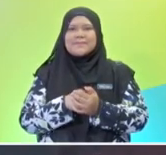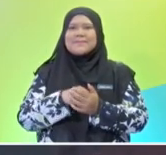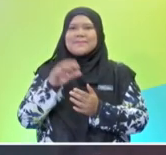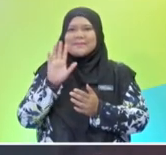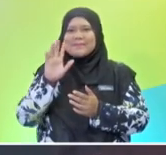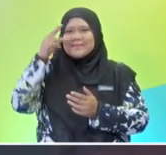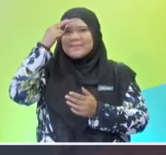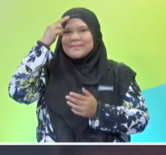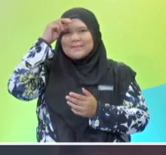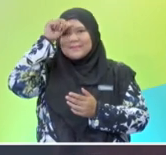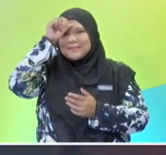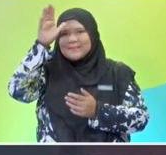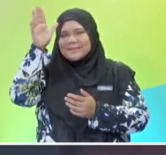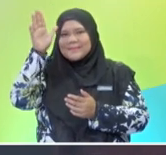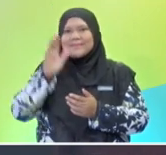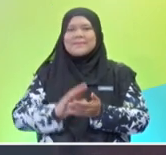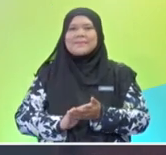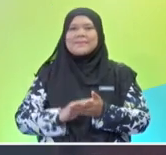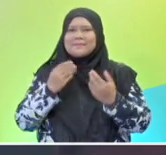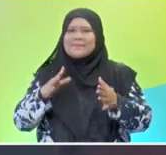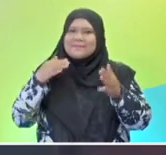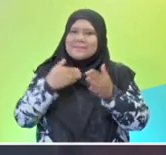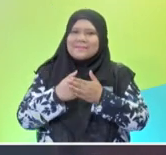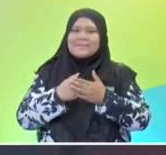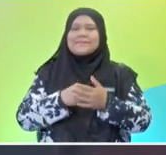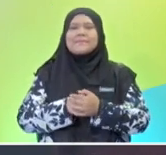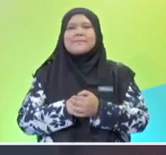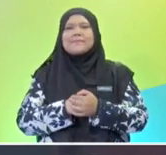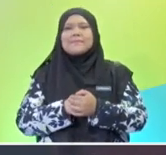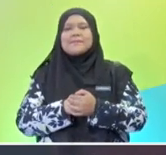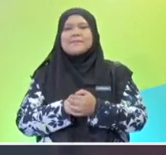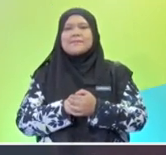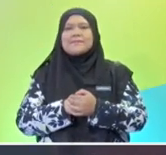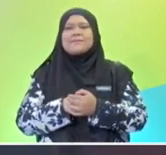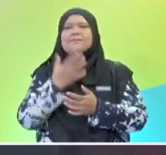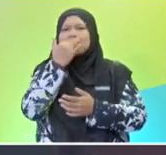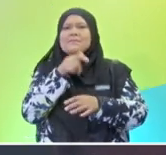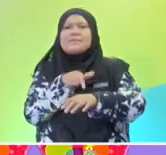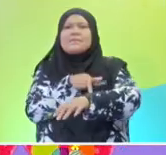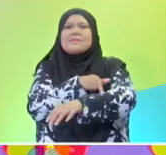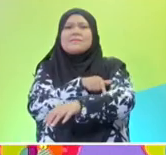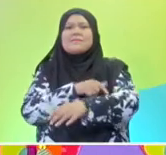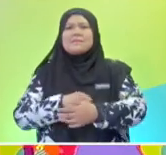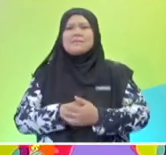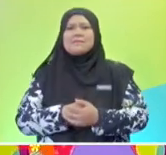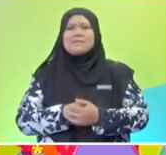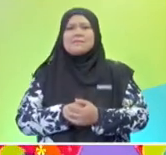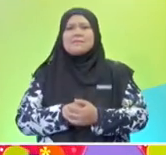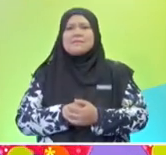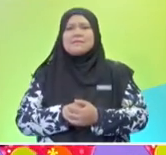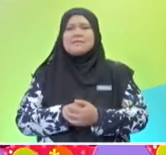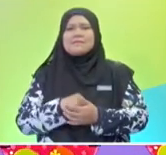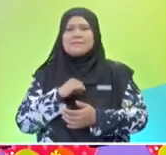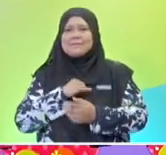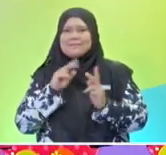Atok! Anif! Saya dah sampai. Itu pun dia. Dah sampai. Yeah. Kenapa lambat? Saya pergi